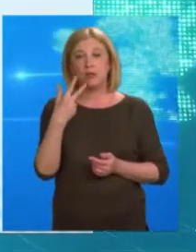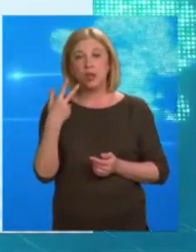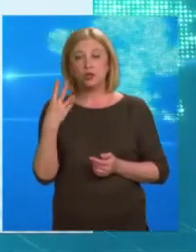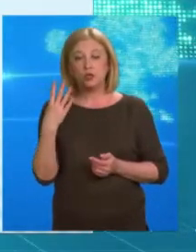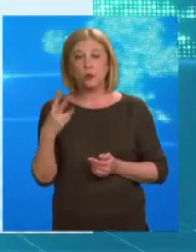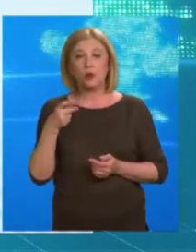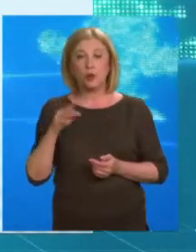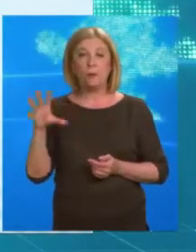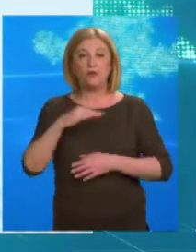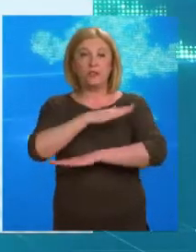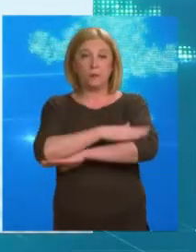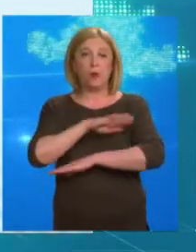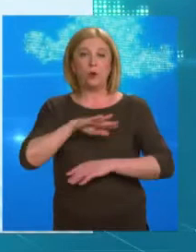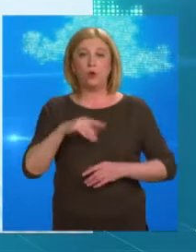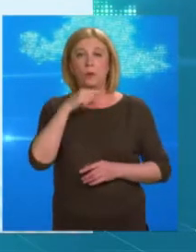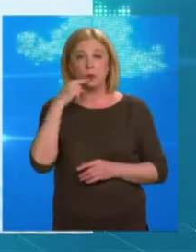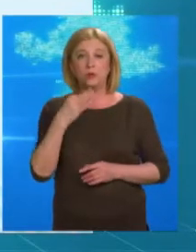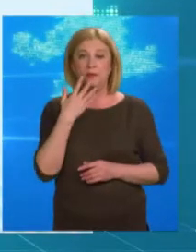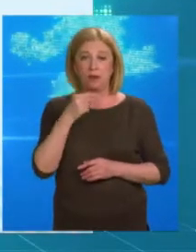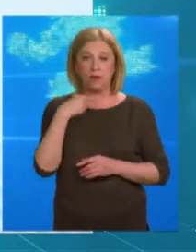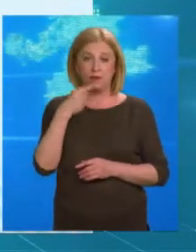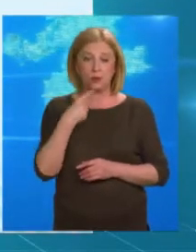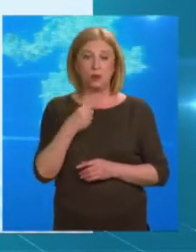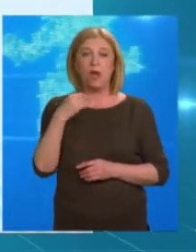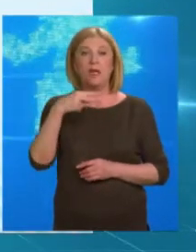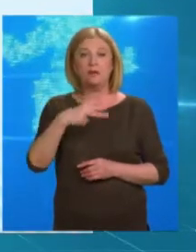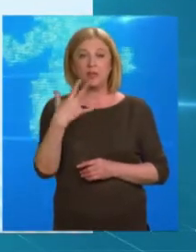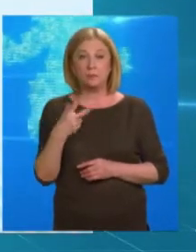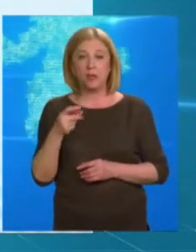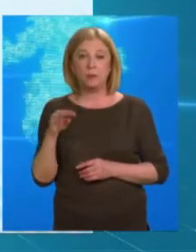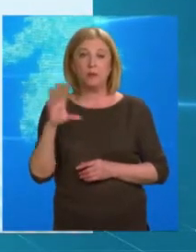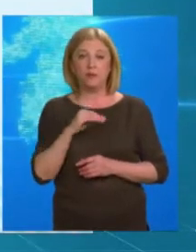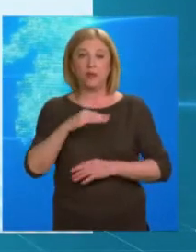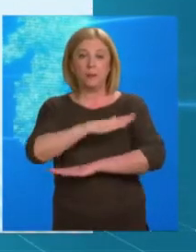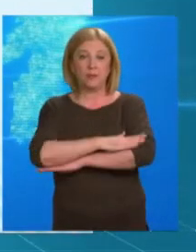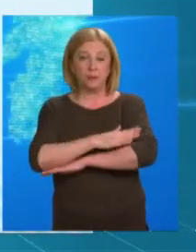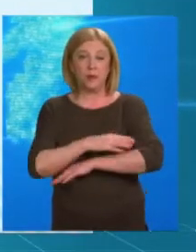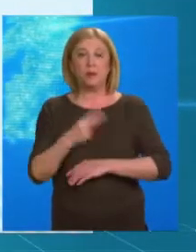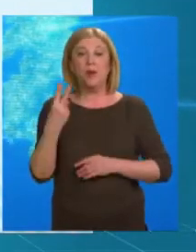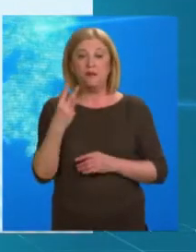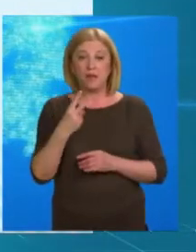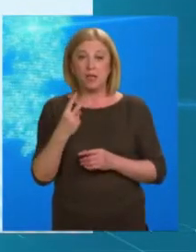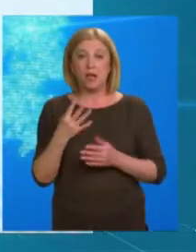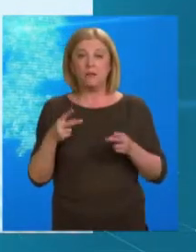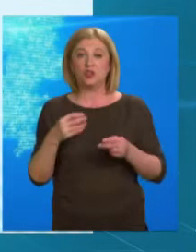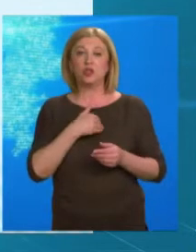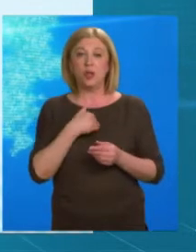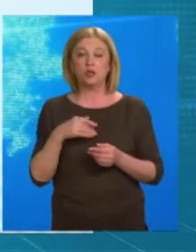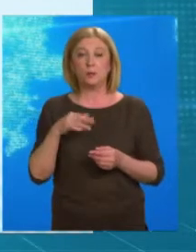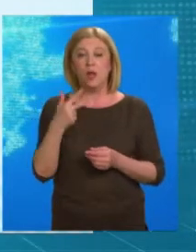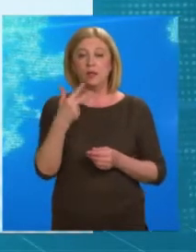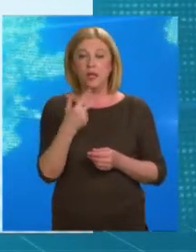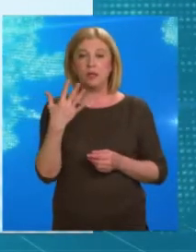по всем предметам, кроме русского и иностранного языков, и 25 июля по всем учебным дисциплинам. Вторая волна ЕГЭ для желающих пройдет 3,